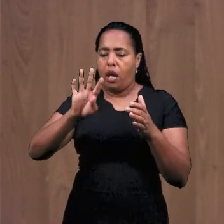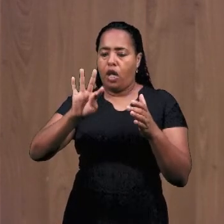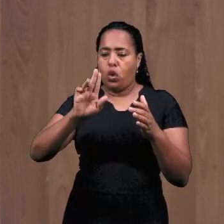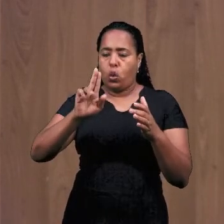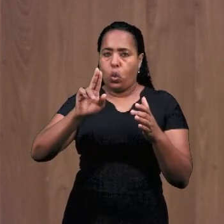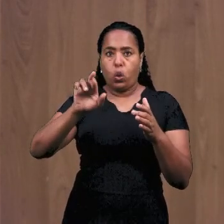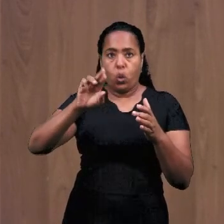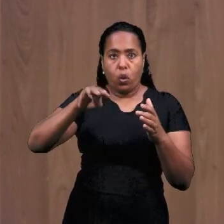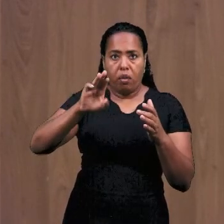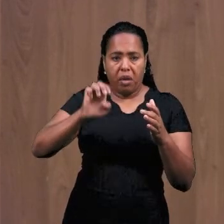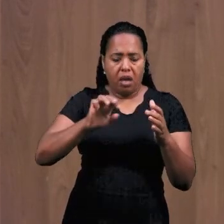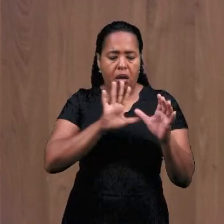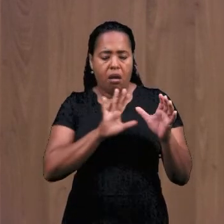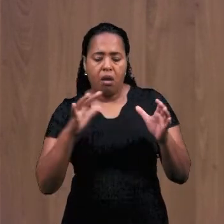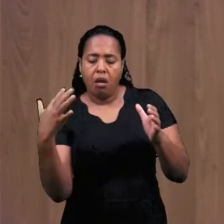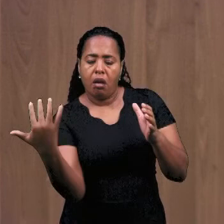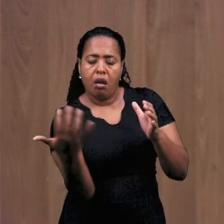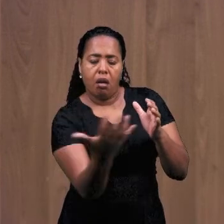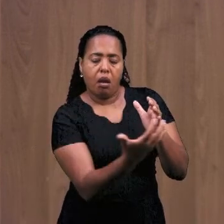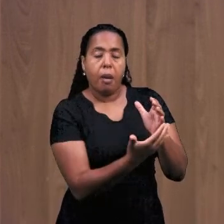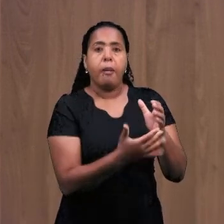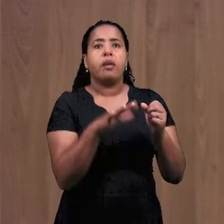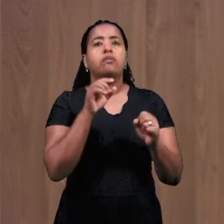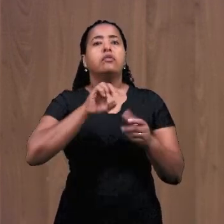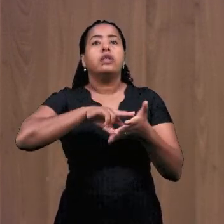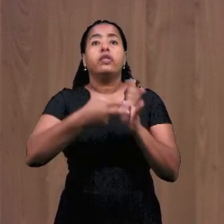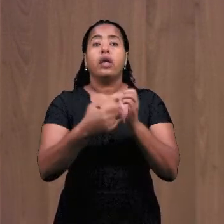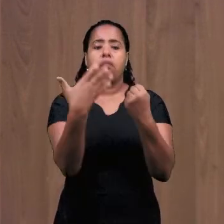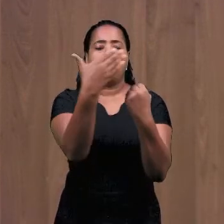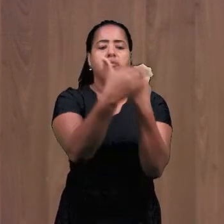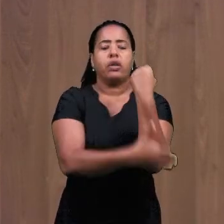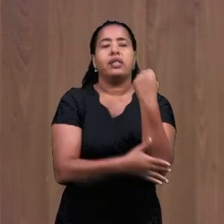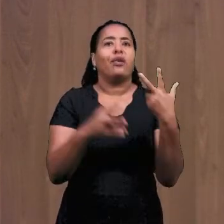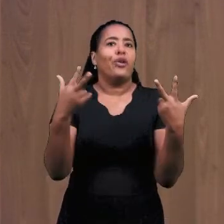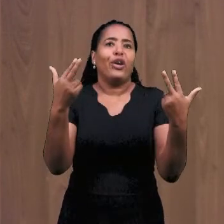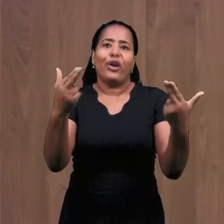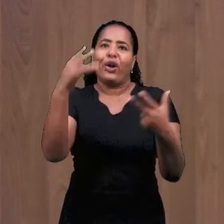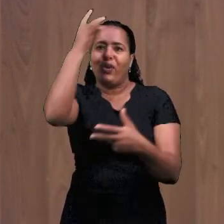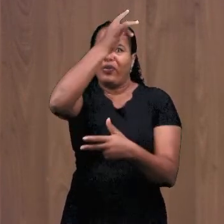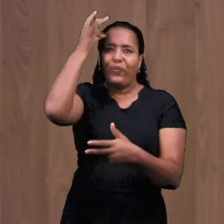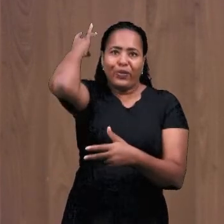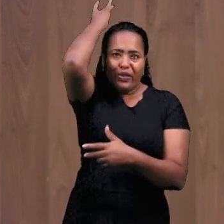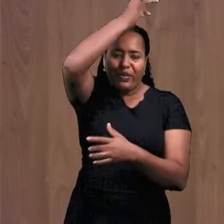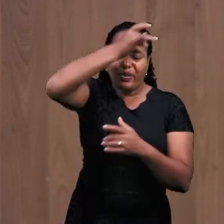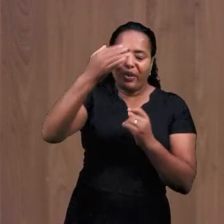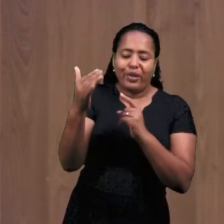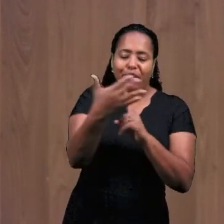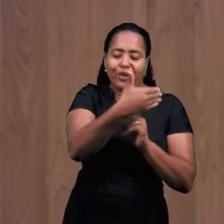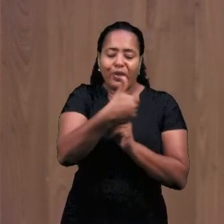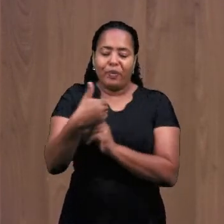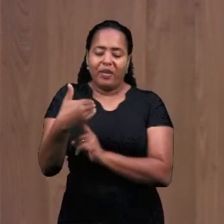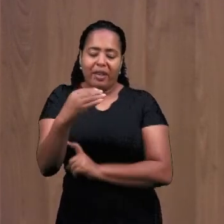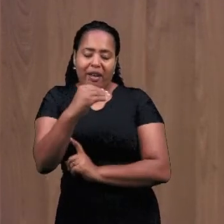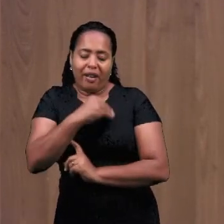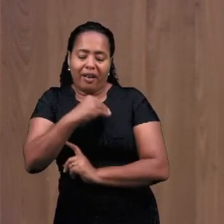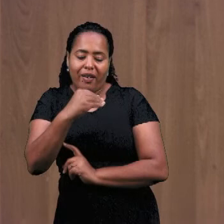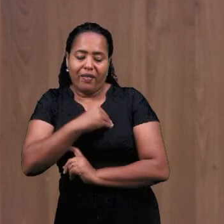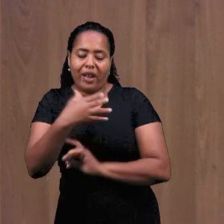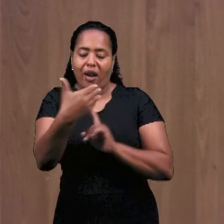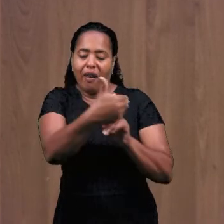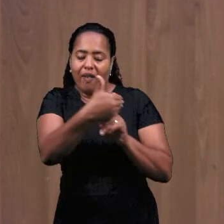il pointe vers le Saint-Esprit qui protège nos vies du péché, qui nous délivre, qui nous